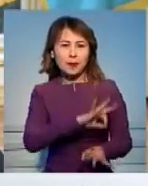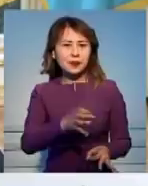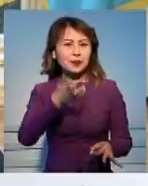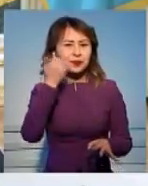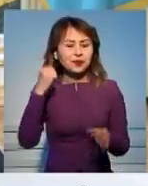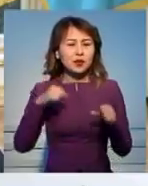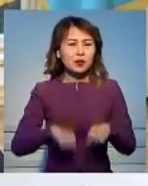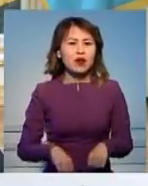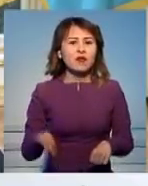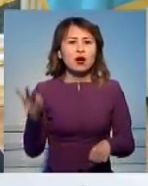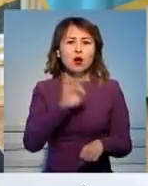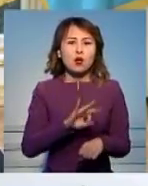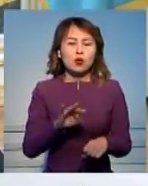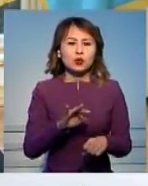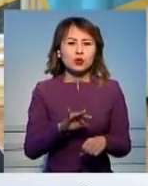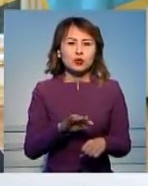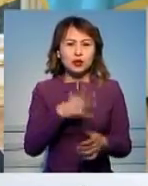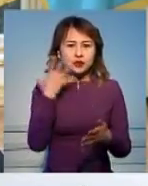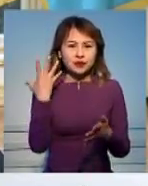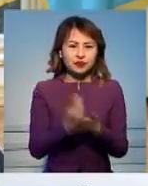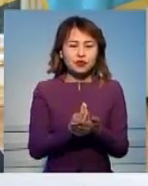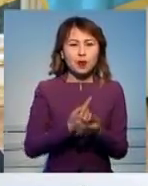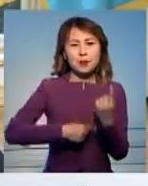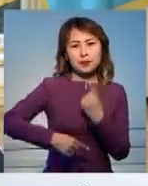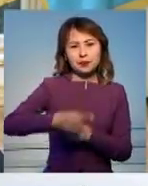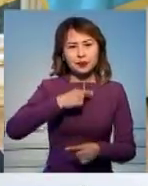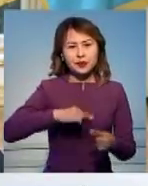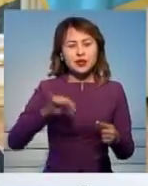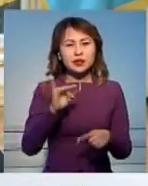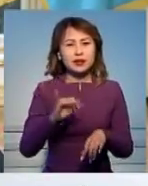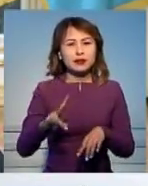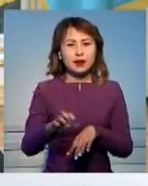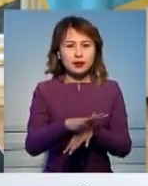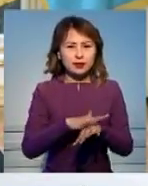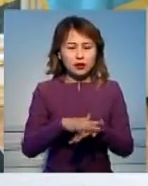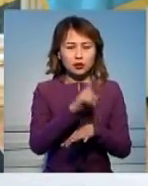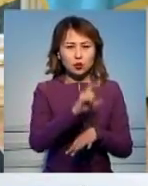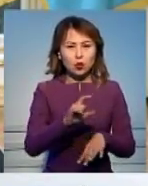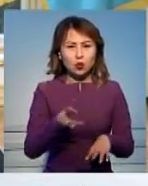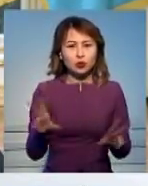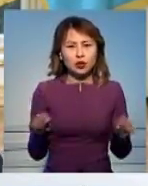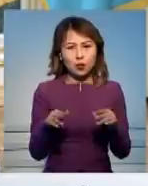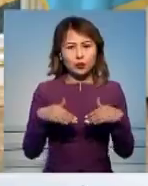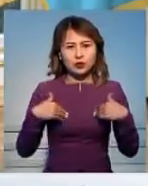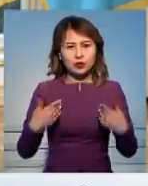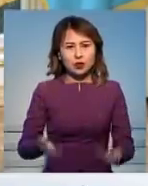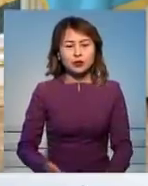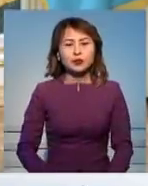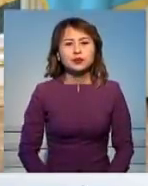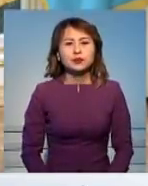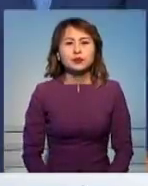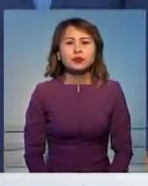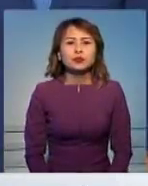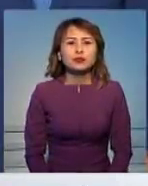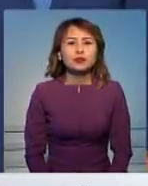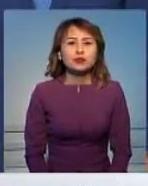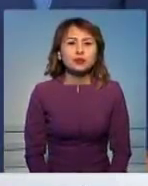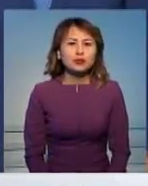своими правами на благо собственного бизнеса и на благо нашей страны. Желаю успеха.